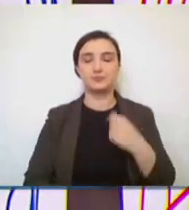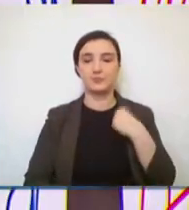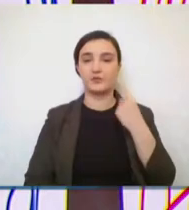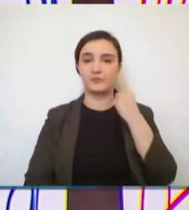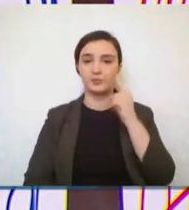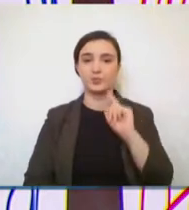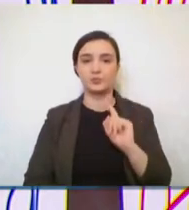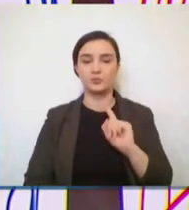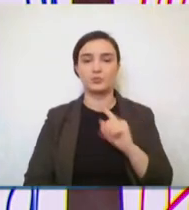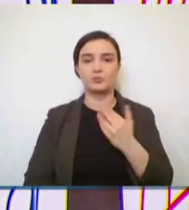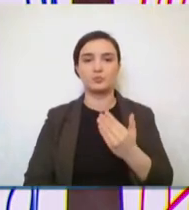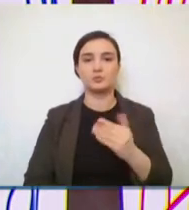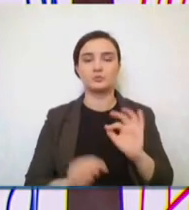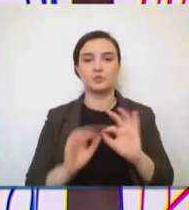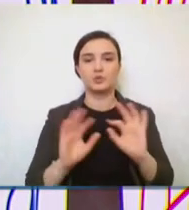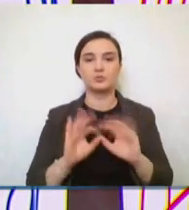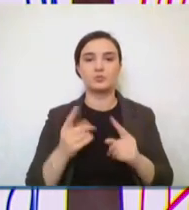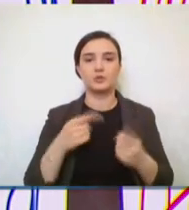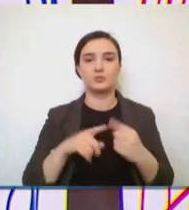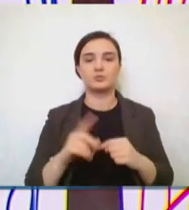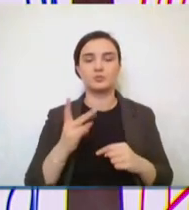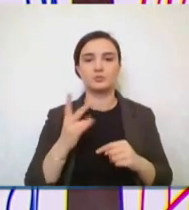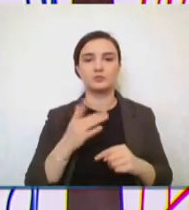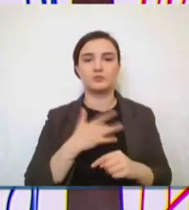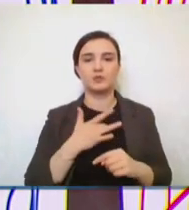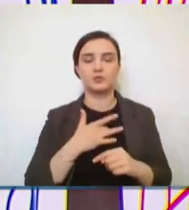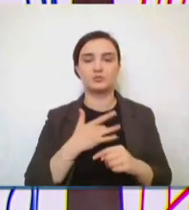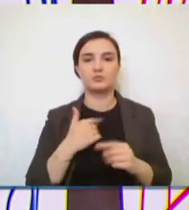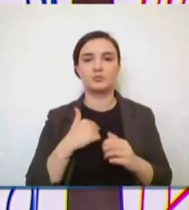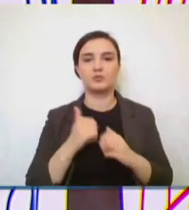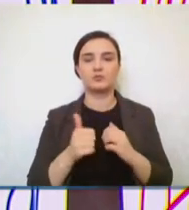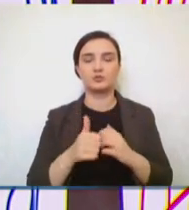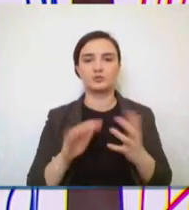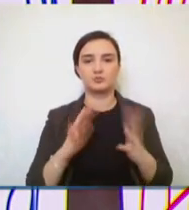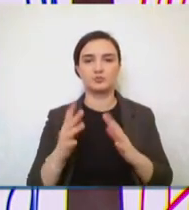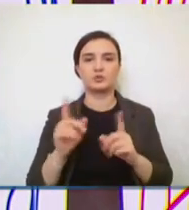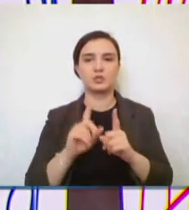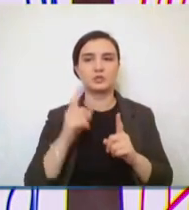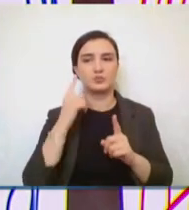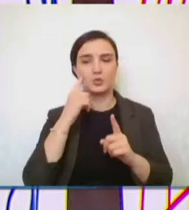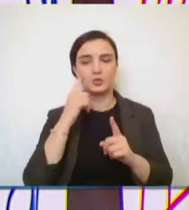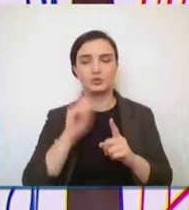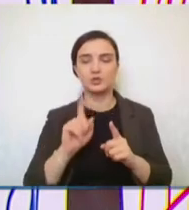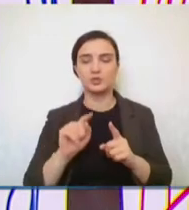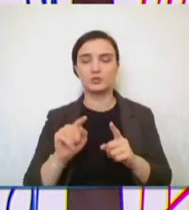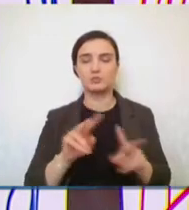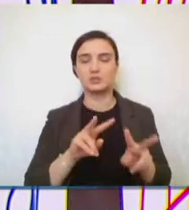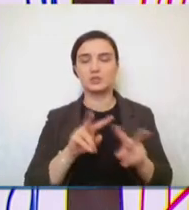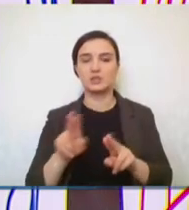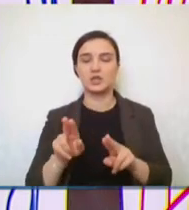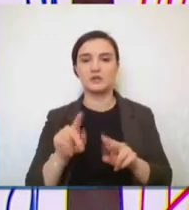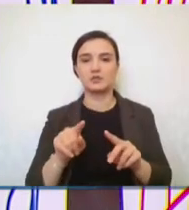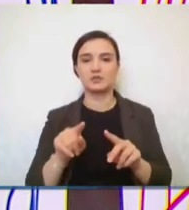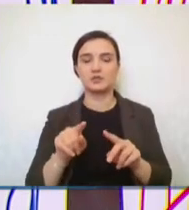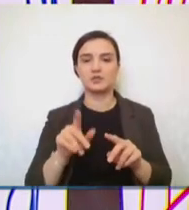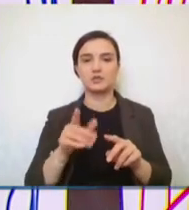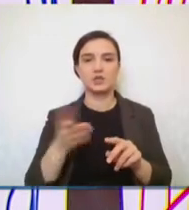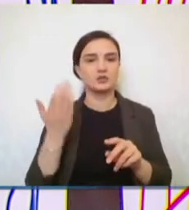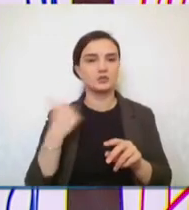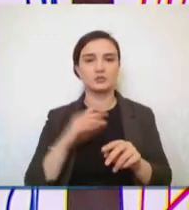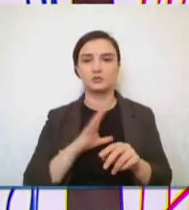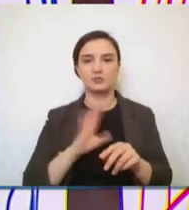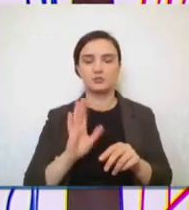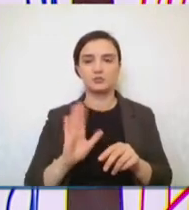მისი მონათხრობიდან გამომდინარე, უნდა ვივარაუდოთ, მე ყოველ შემთხვევაში ასეთი შაბეთის კლება დამჩა, რომ მსგავსი ეპიზოდი მანამდე არ ქონია